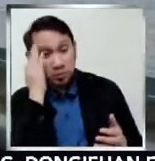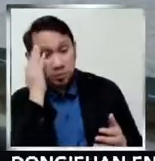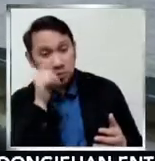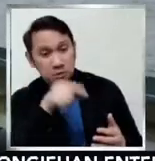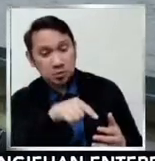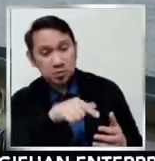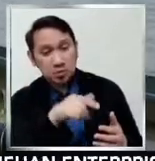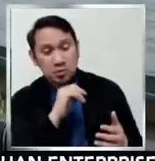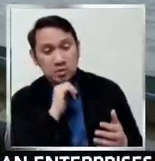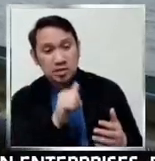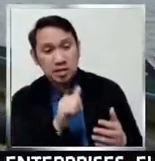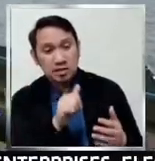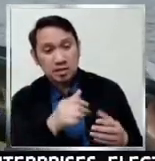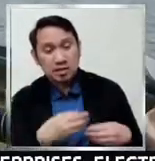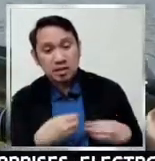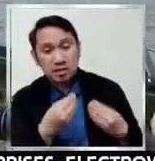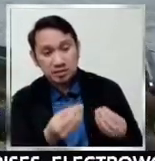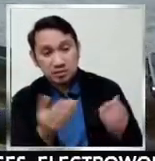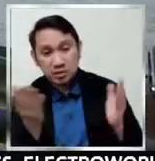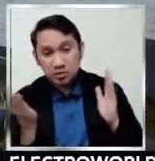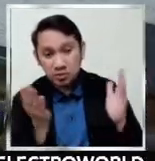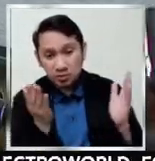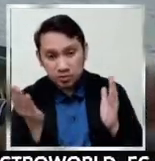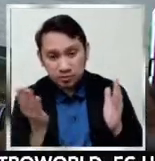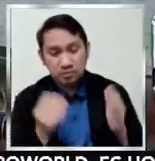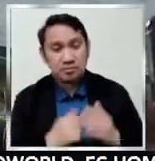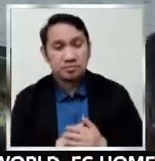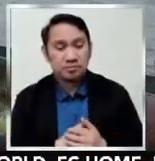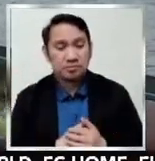Sa katunayan, kayo po yung